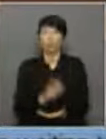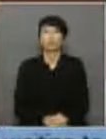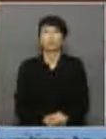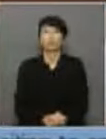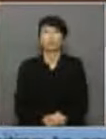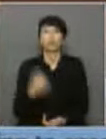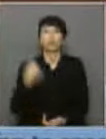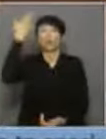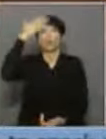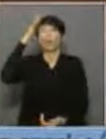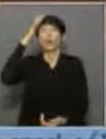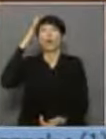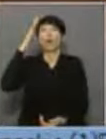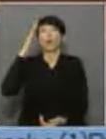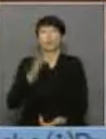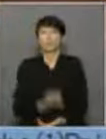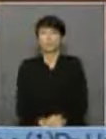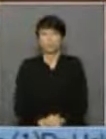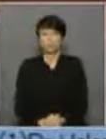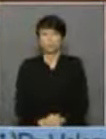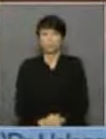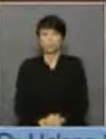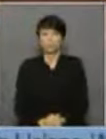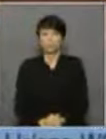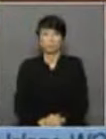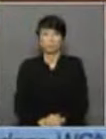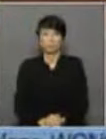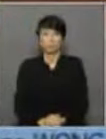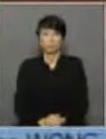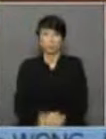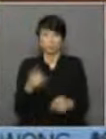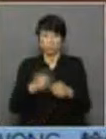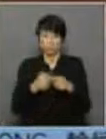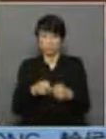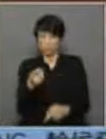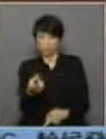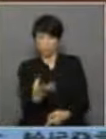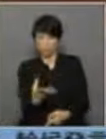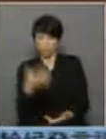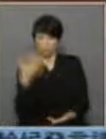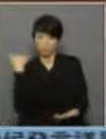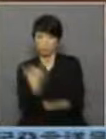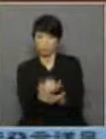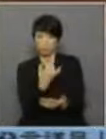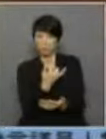原來如此，係咪？咁如果真係咁，就真係好結咯，係咪？